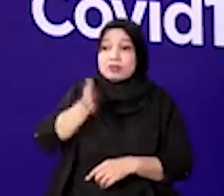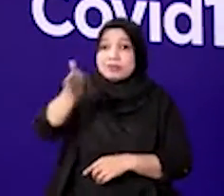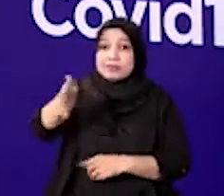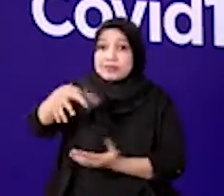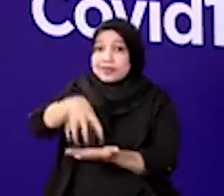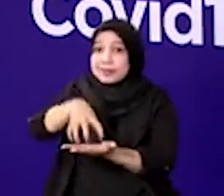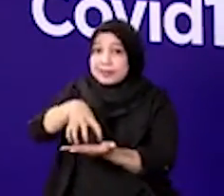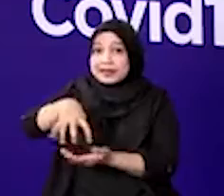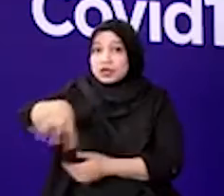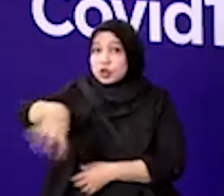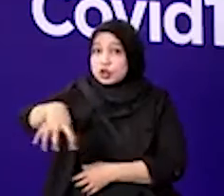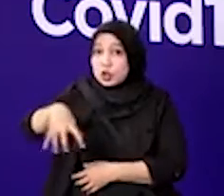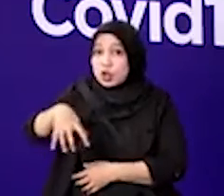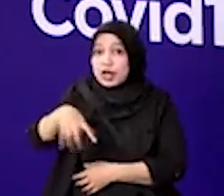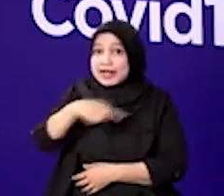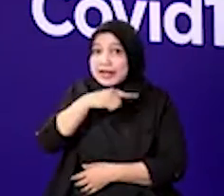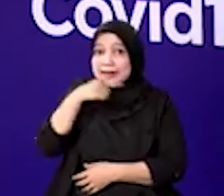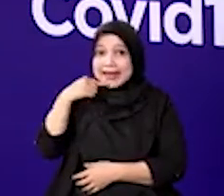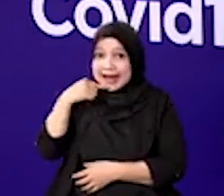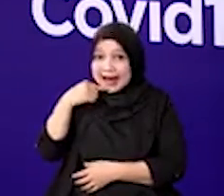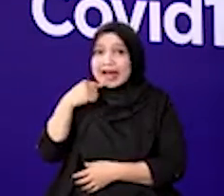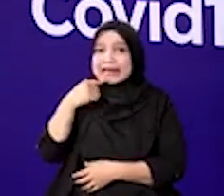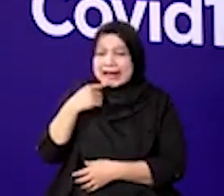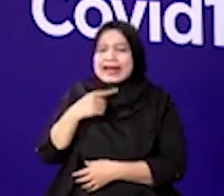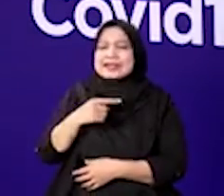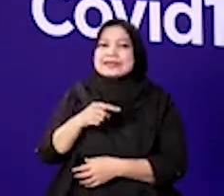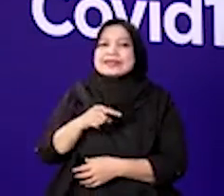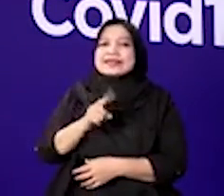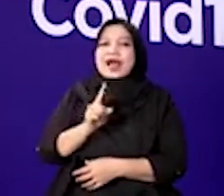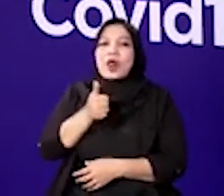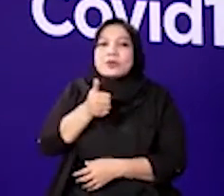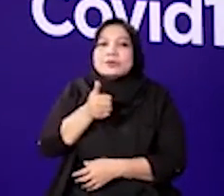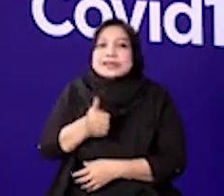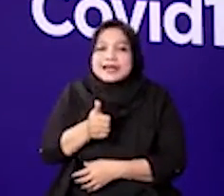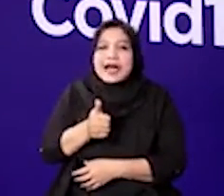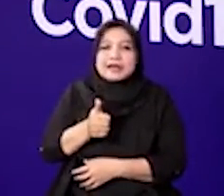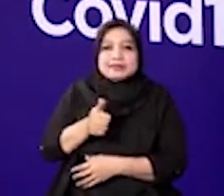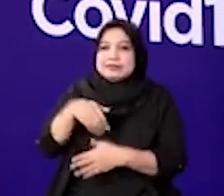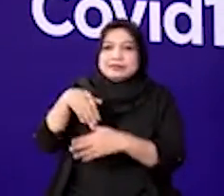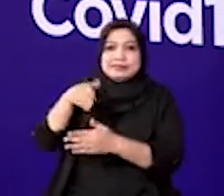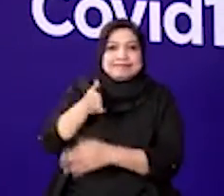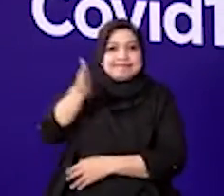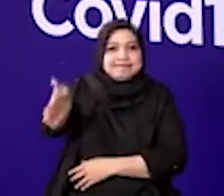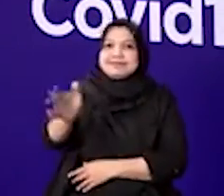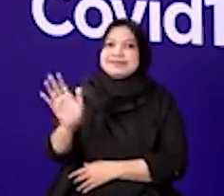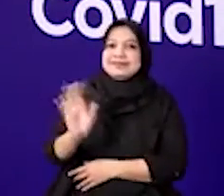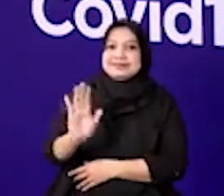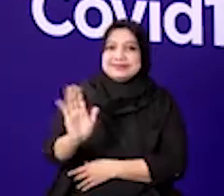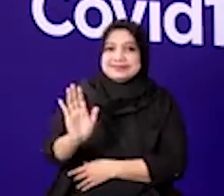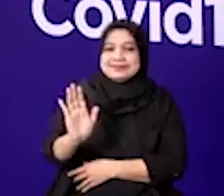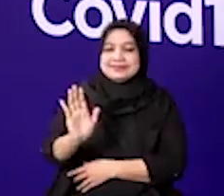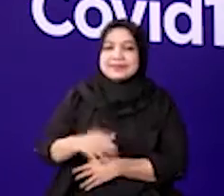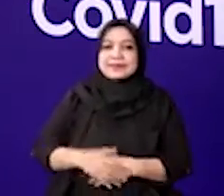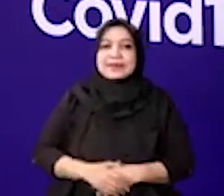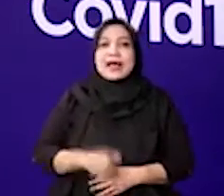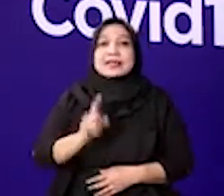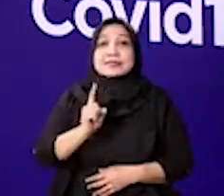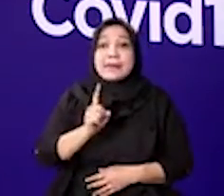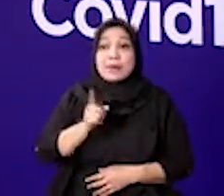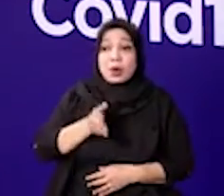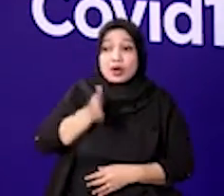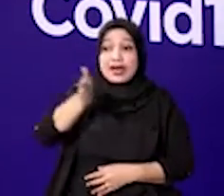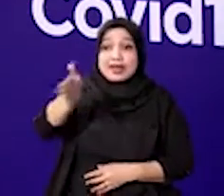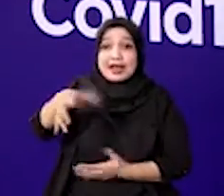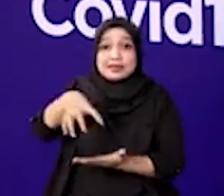apapun e kita ke sana ke zona merah he itu kita punya risiko yang tinggi untuk tertular covid 19